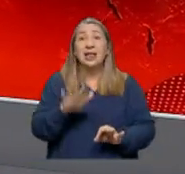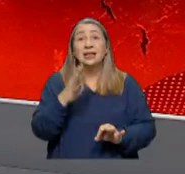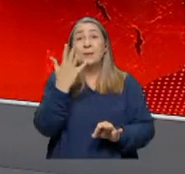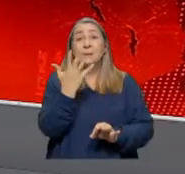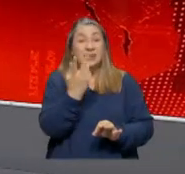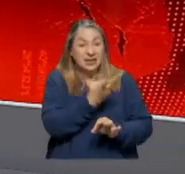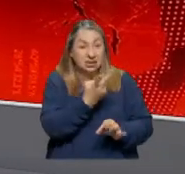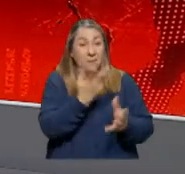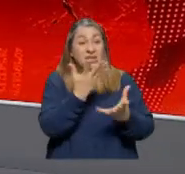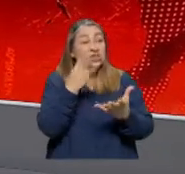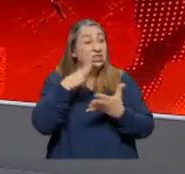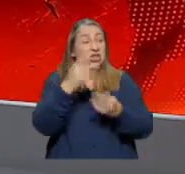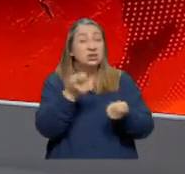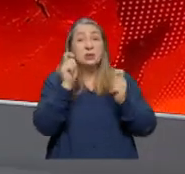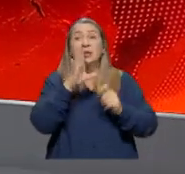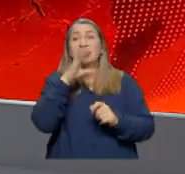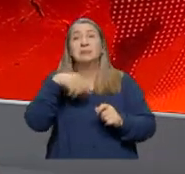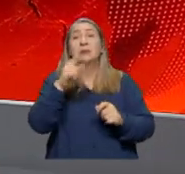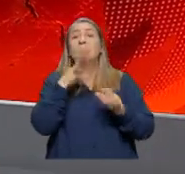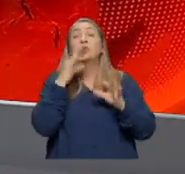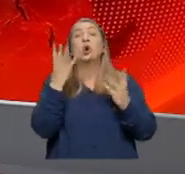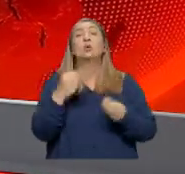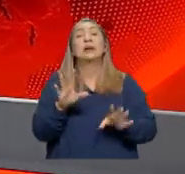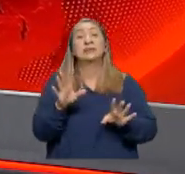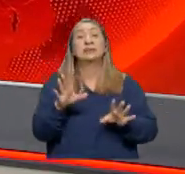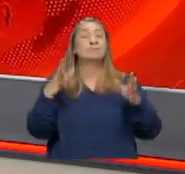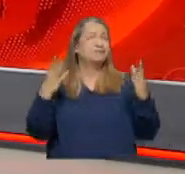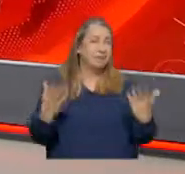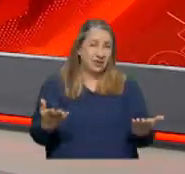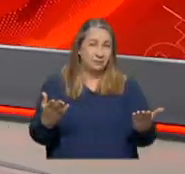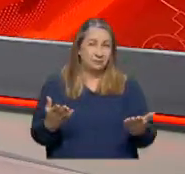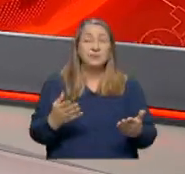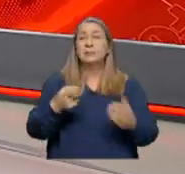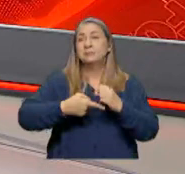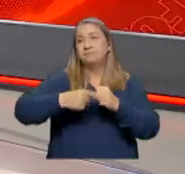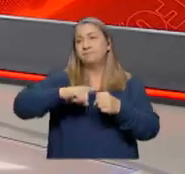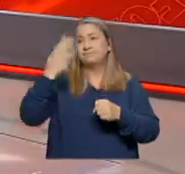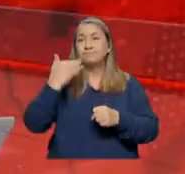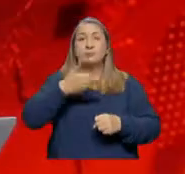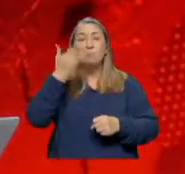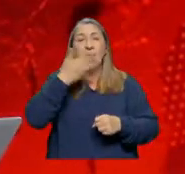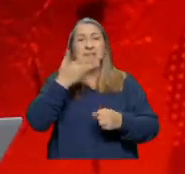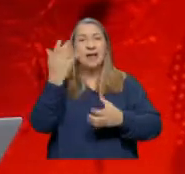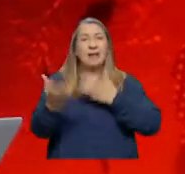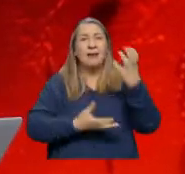kişilik iş yapmak zorunda kalır kimse mutlu olmaz Efendim Geçen hafta Marmaris'teki yangın günlerce